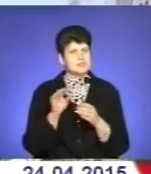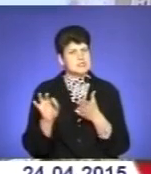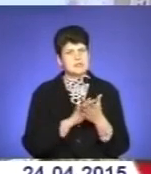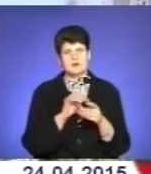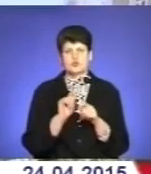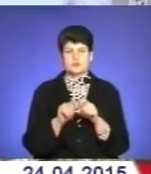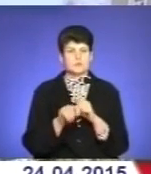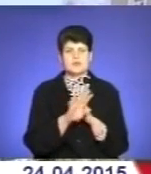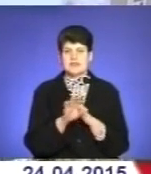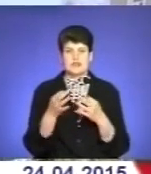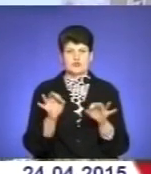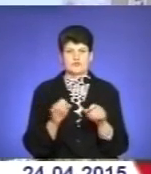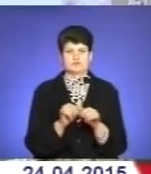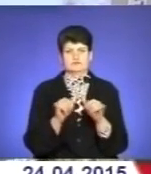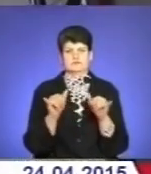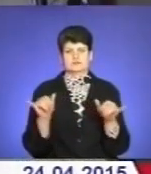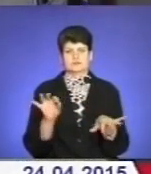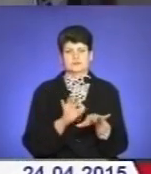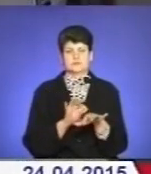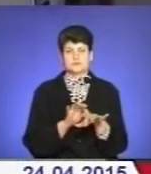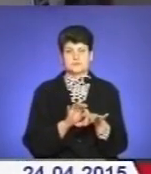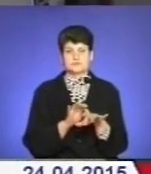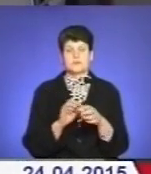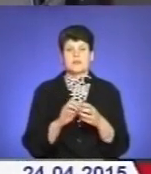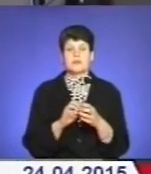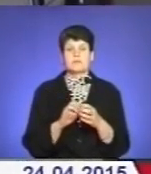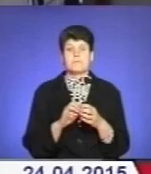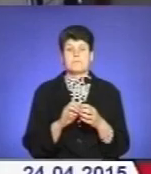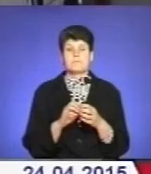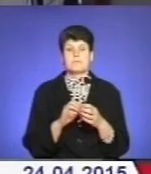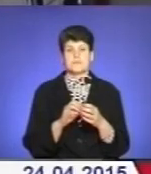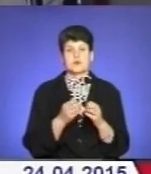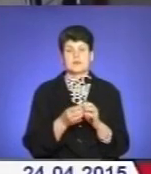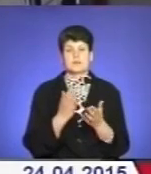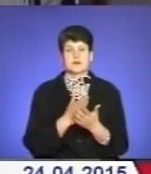не дозволити хворобі прогресувати. Проблема маю під груддю,